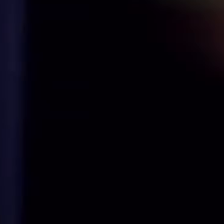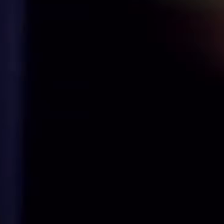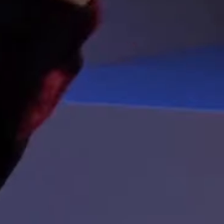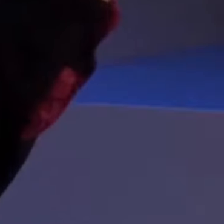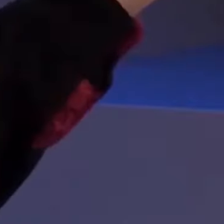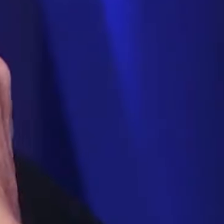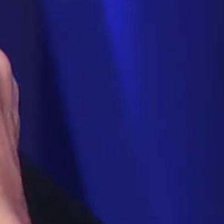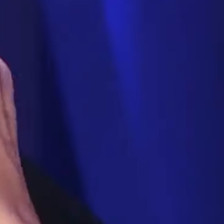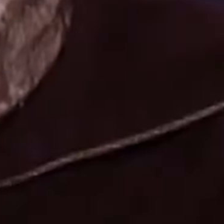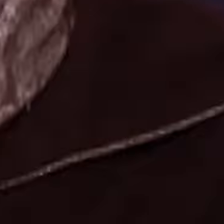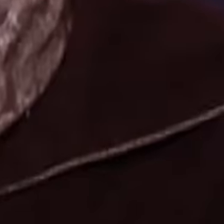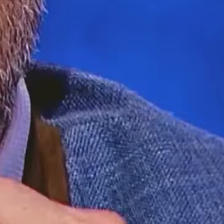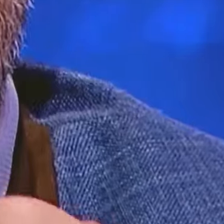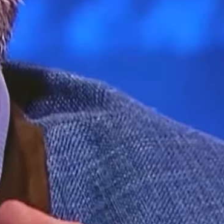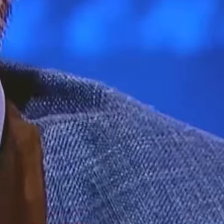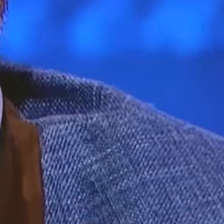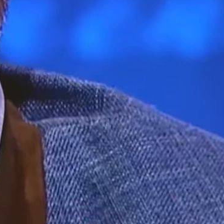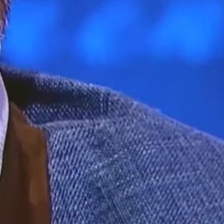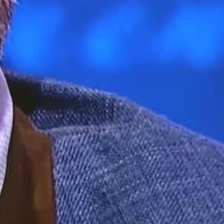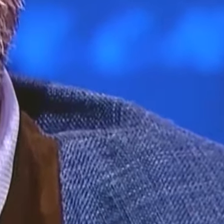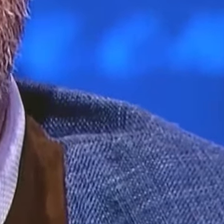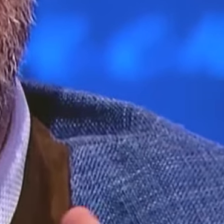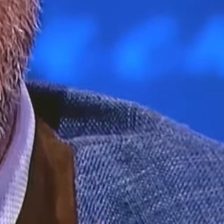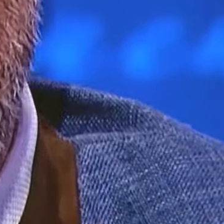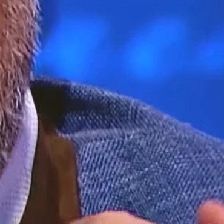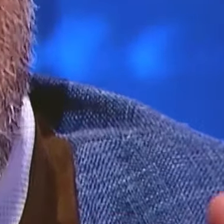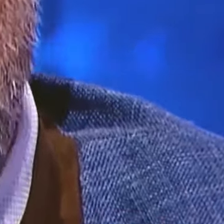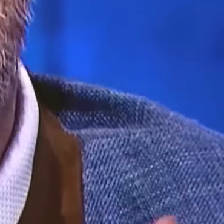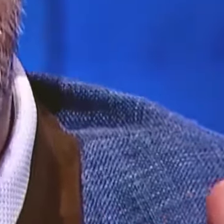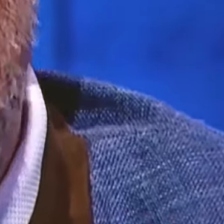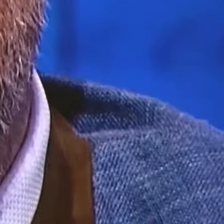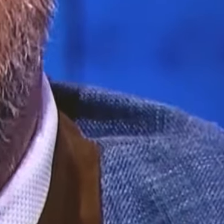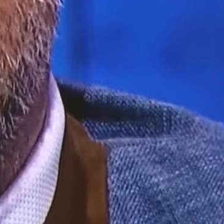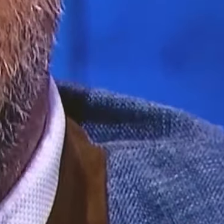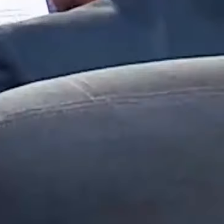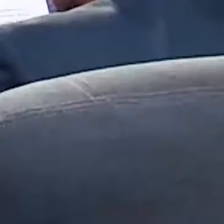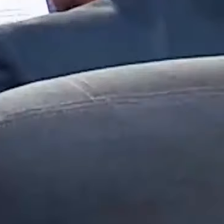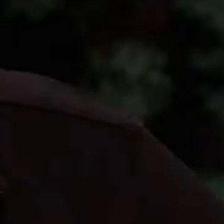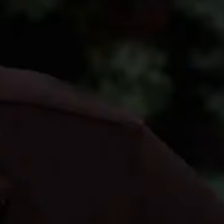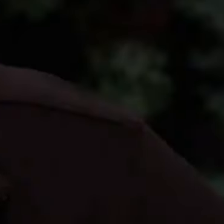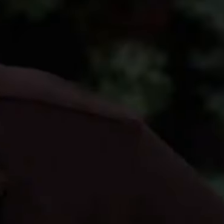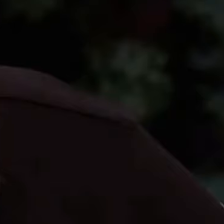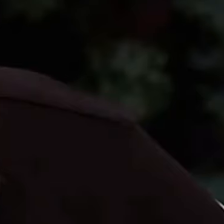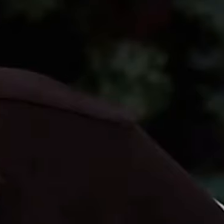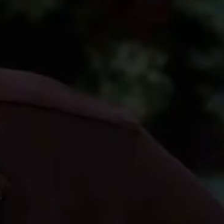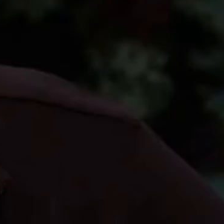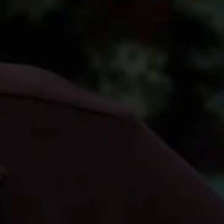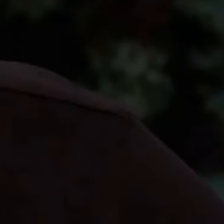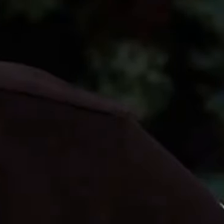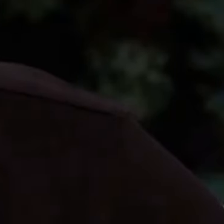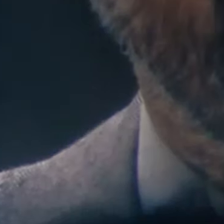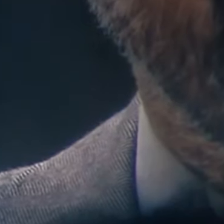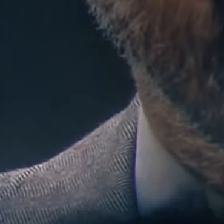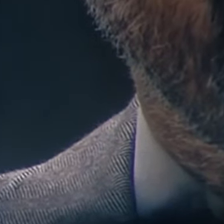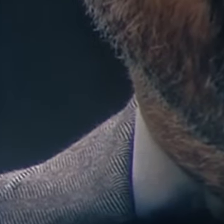самом главном. Приходилось когда-нибудь кого-нибудь так тяжело, мучительно прощать. Ведь нет ничего важнее на этой земле,